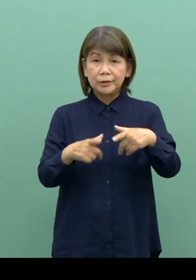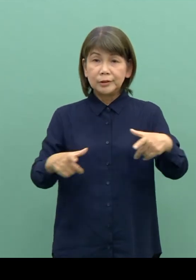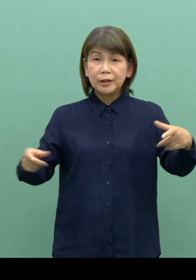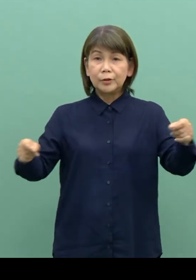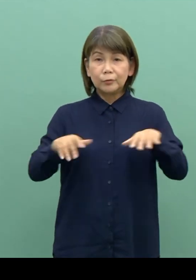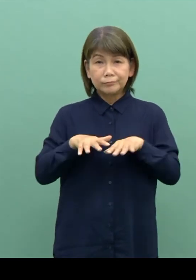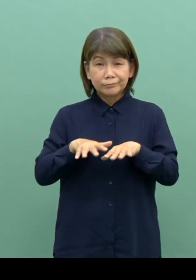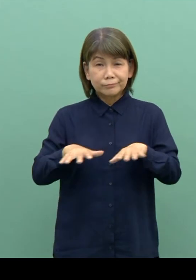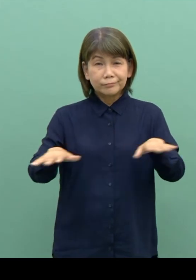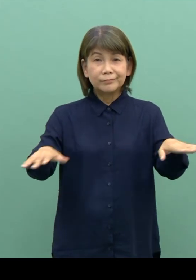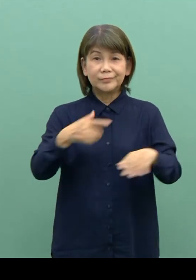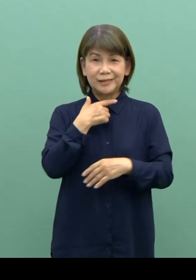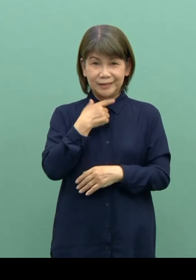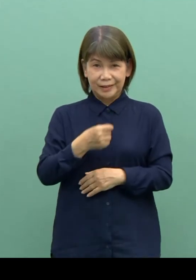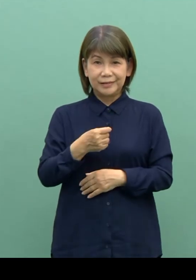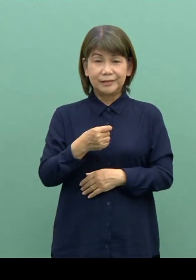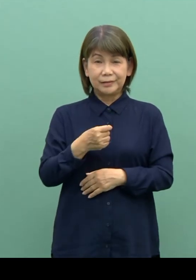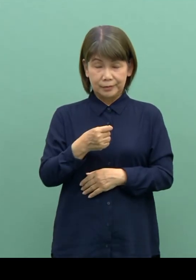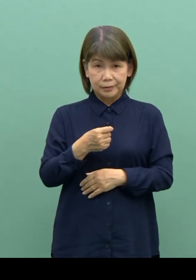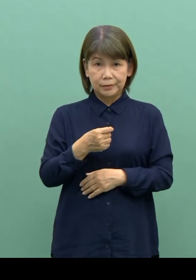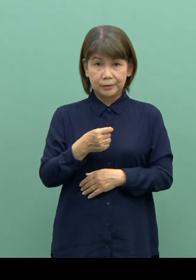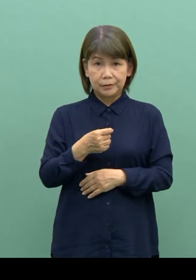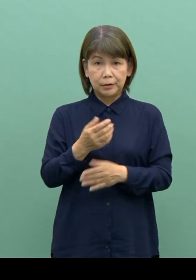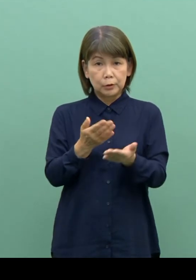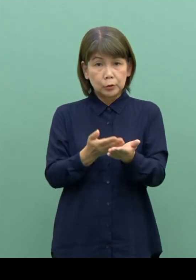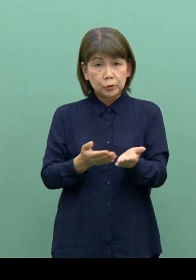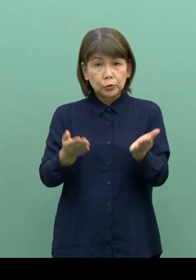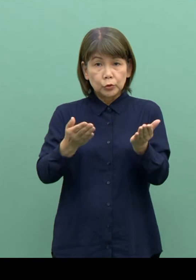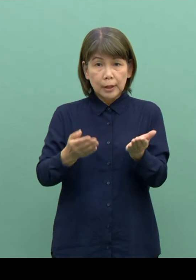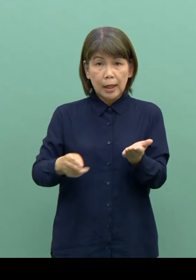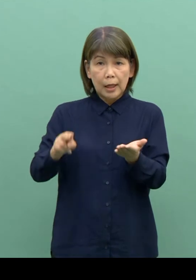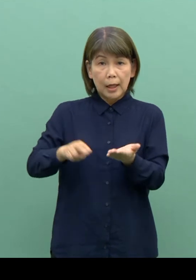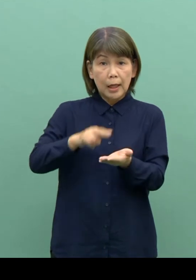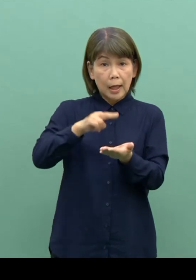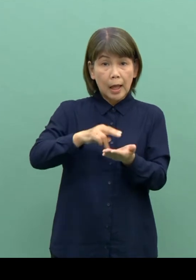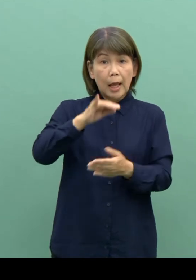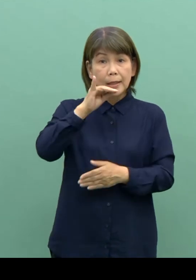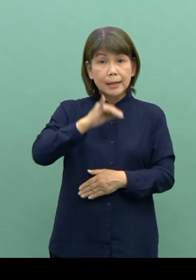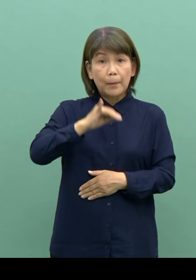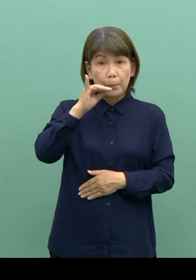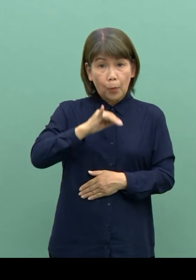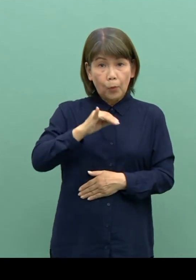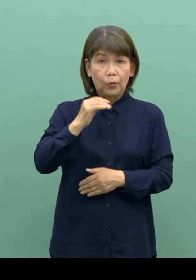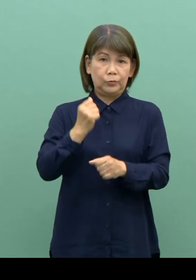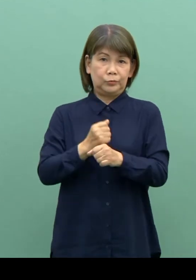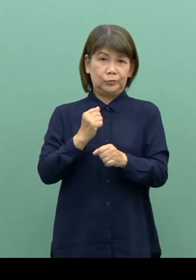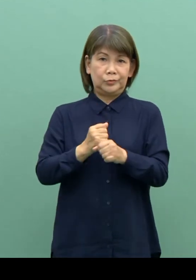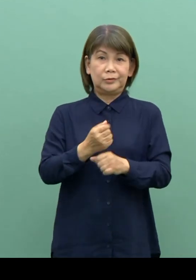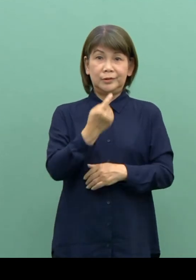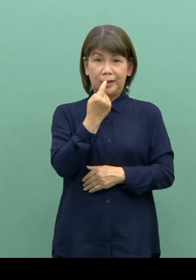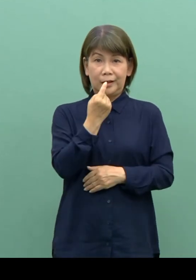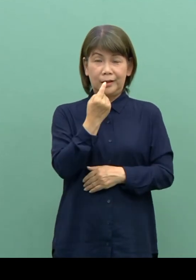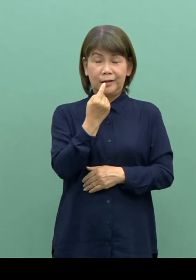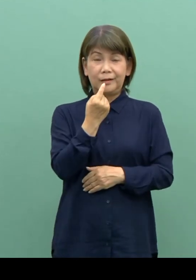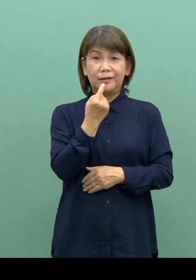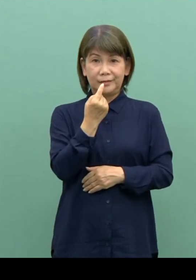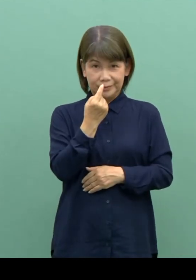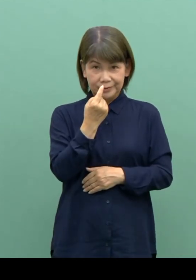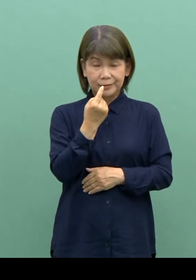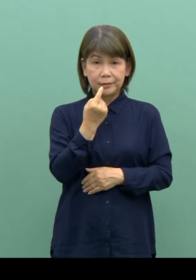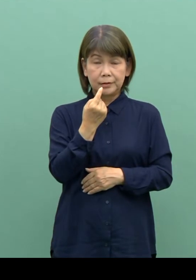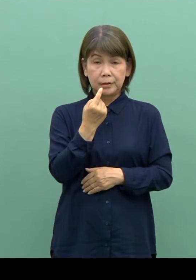思いまして、うち独自で作ってました長崎漬けちゃんぽんを作ってましたけ